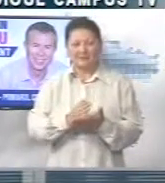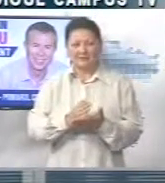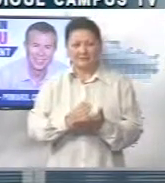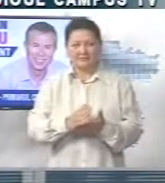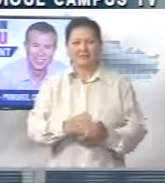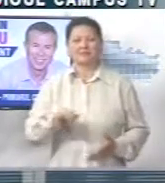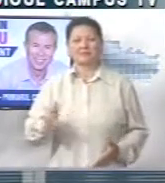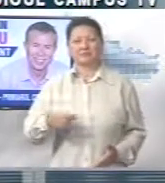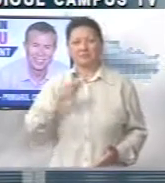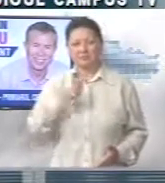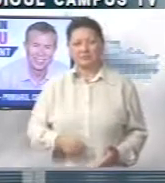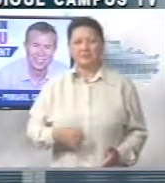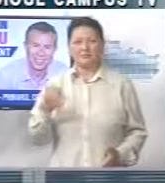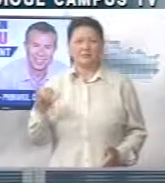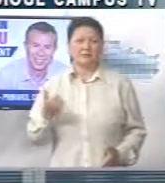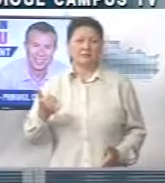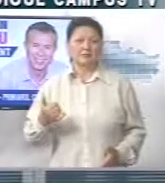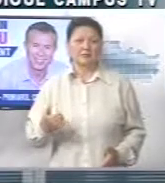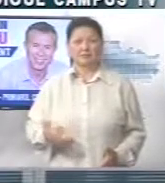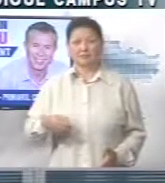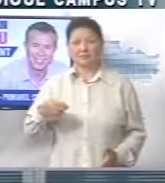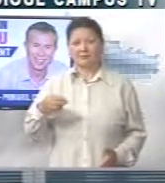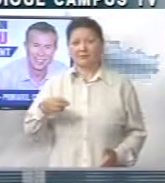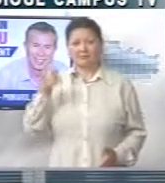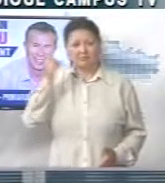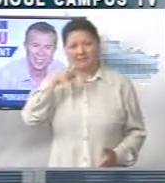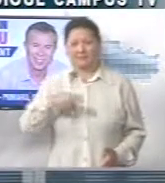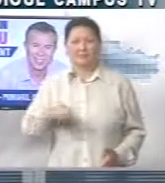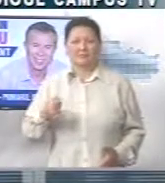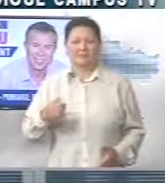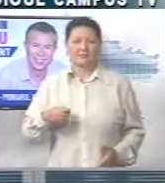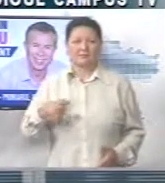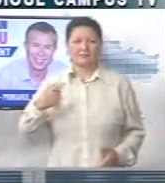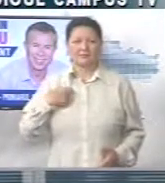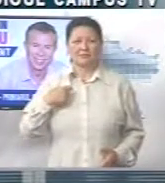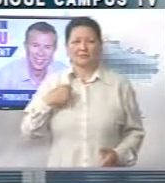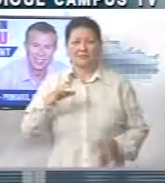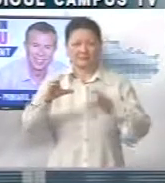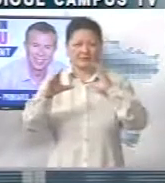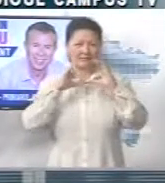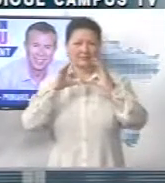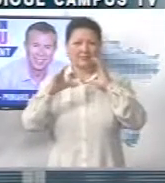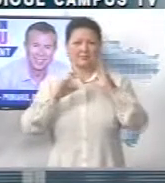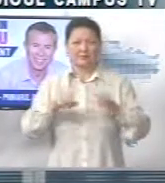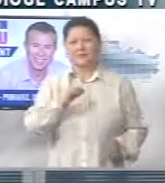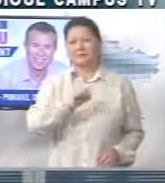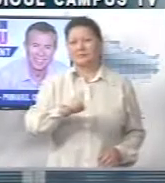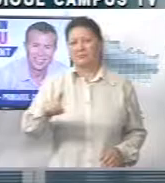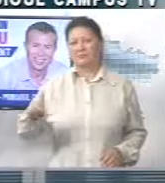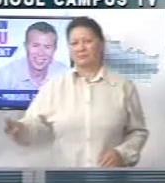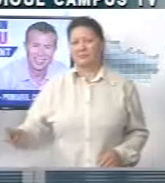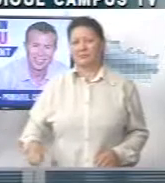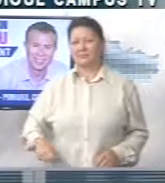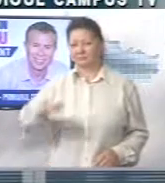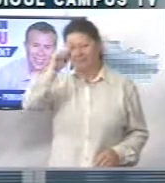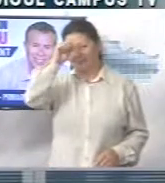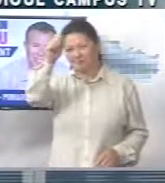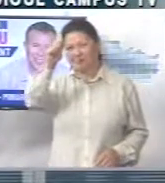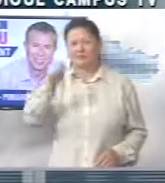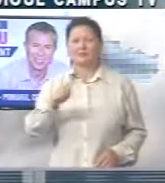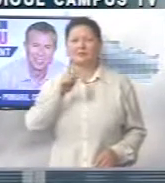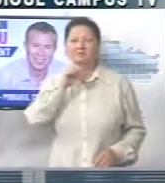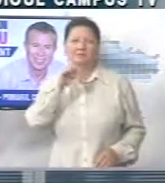ne înțeleg, dar nu se pot exprima. Ori fiecare buzoian trebuie tratat cu respect,